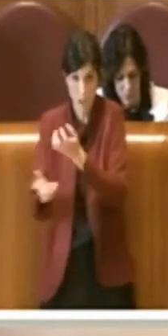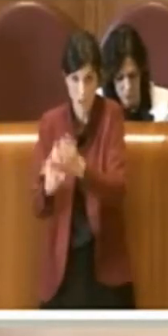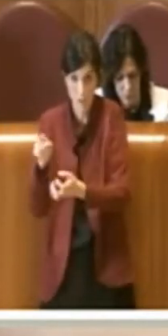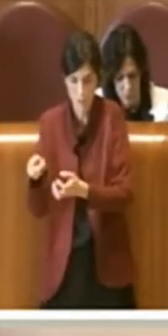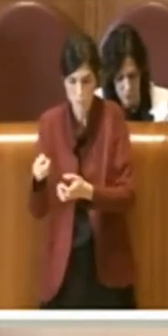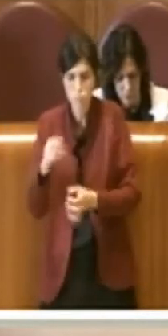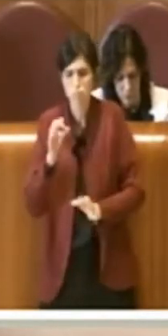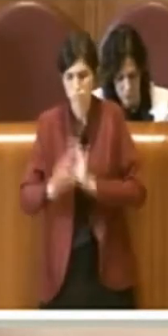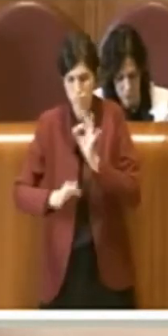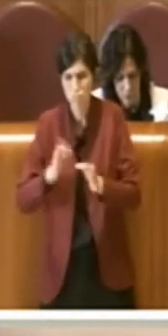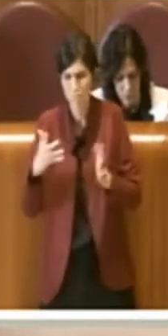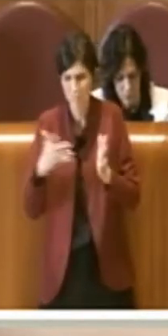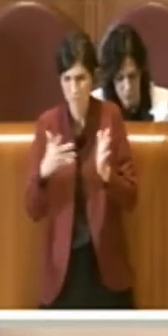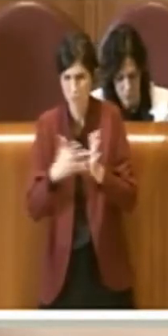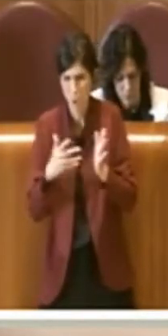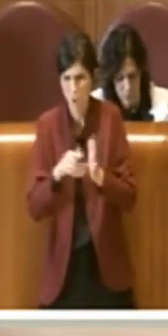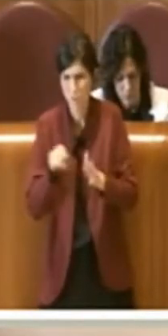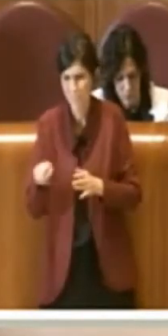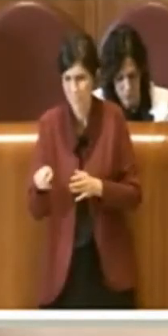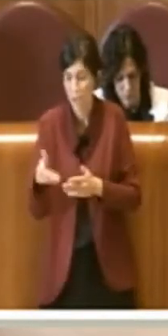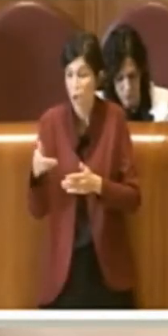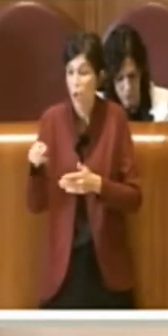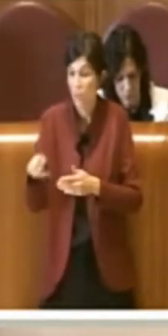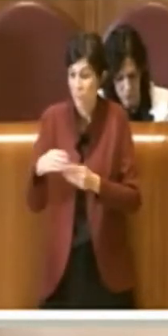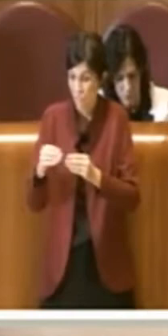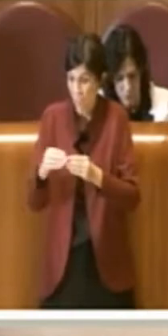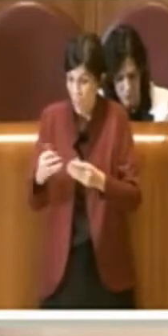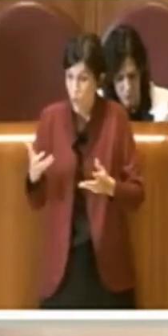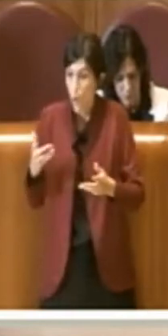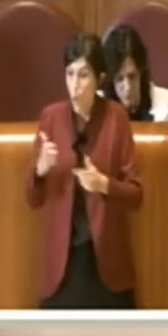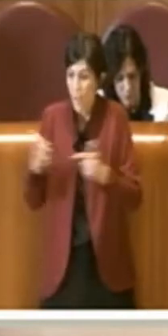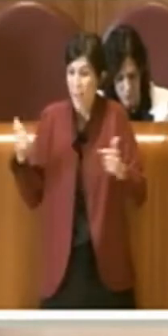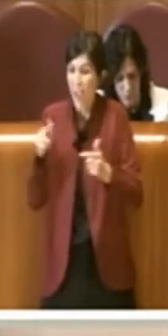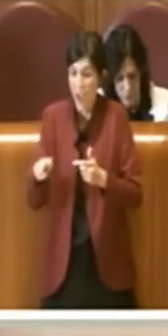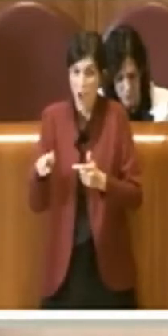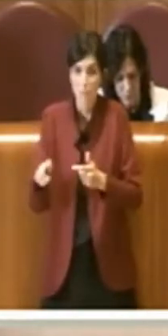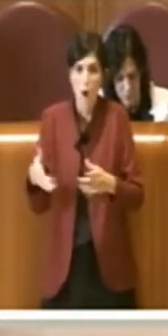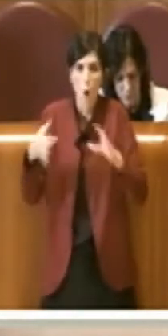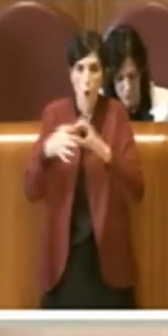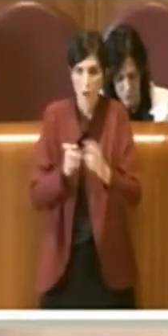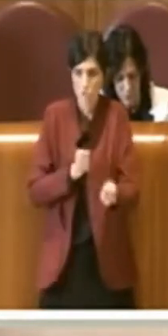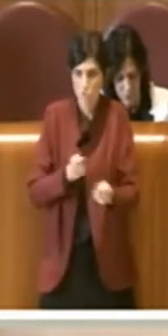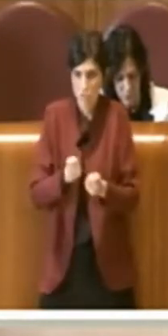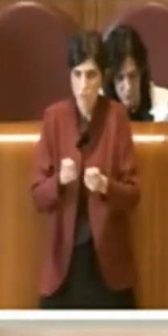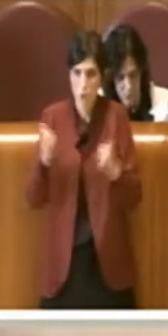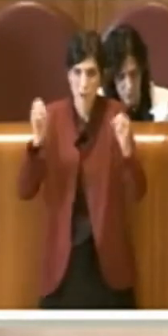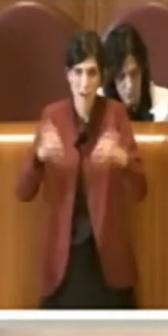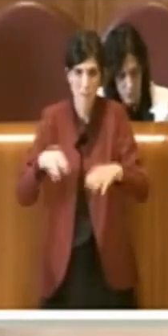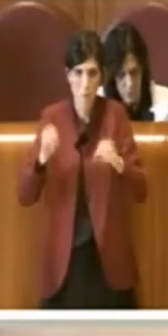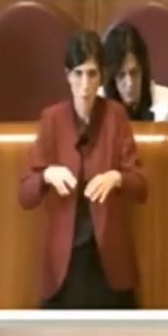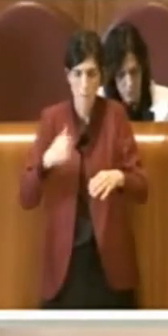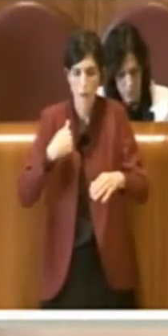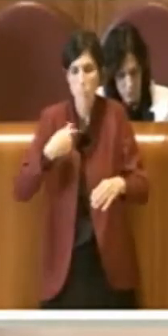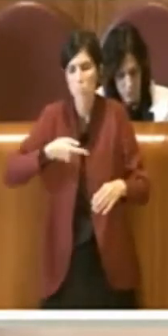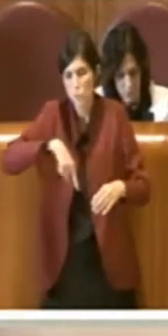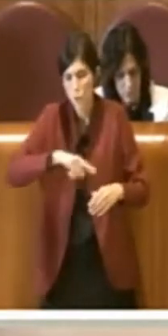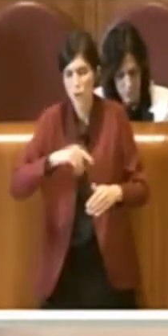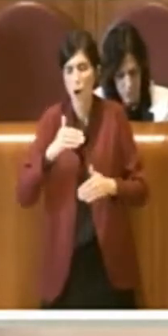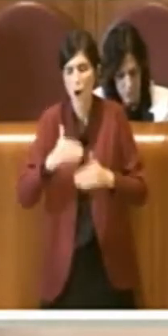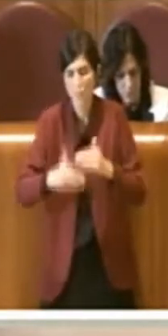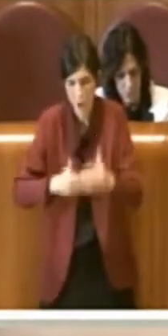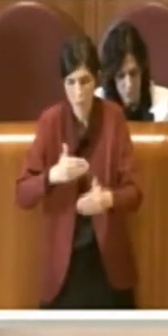fatto decisamente grave e pesante per la gestione dei rifiuti. Ma siamo andati avanti. Poi ad